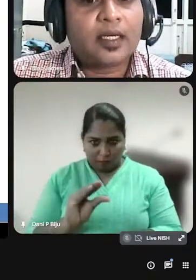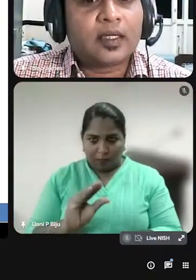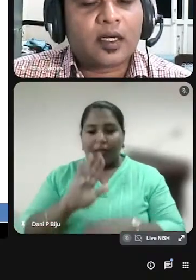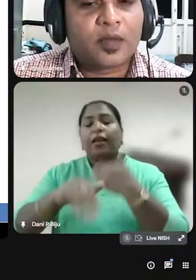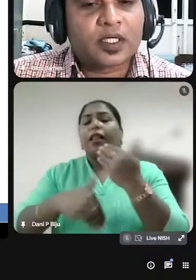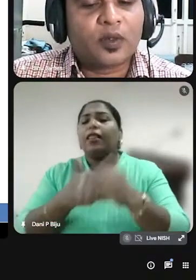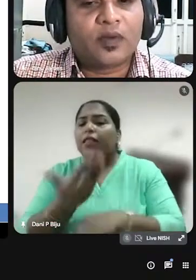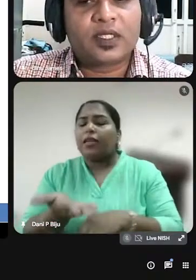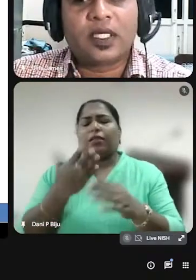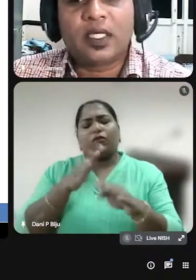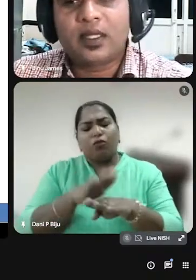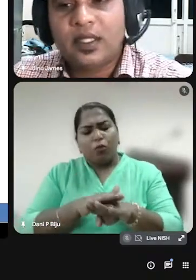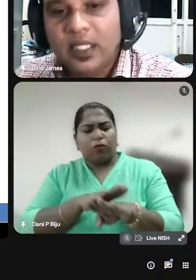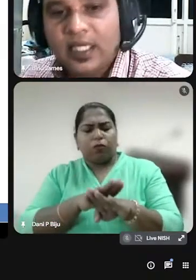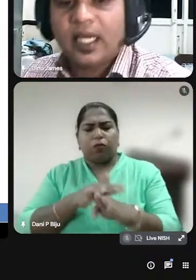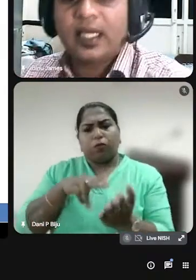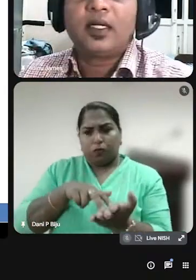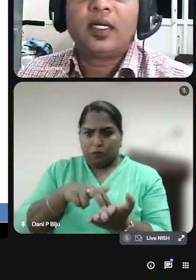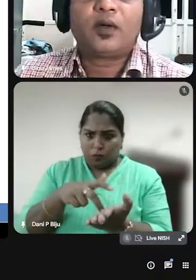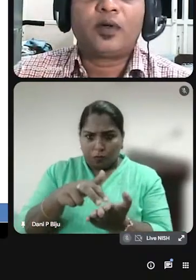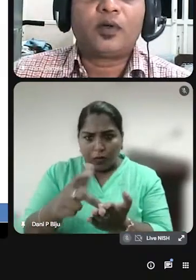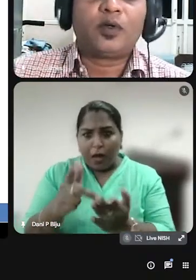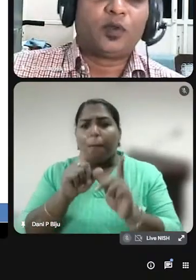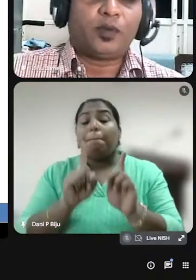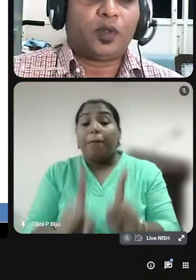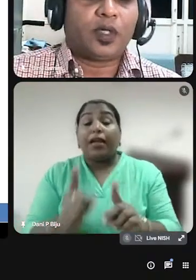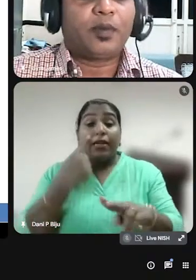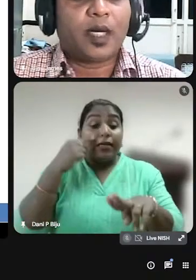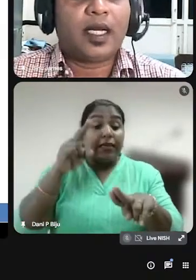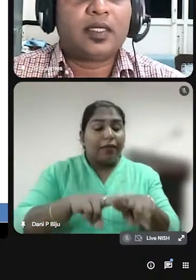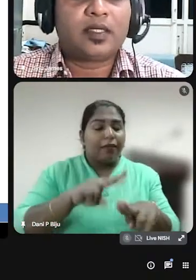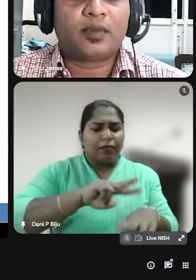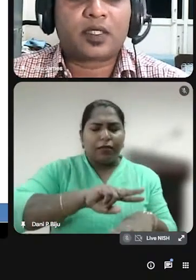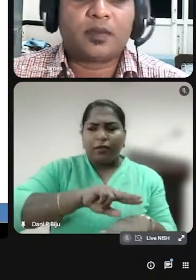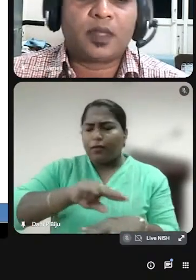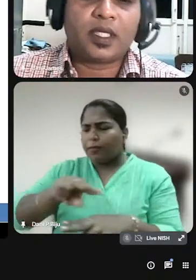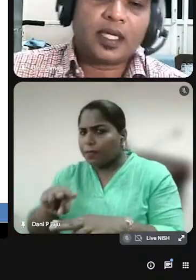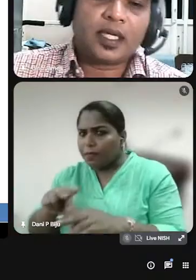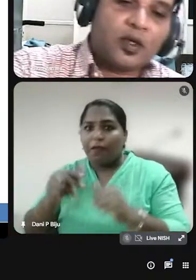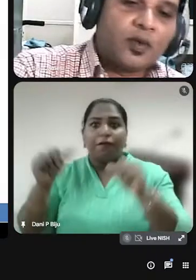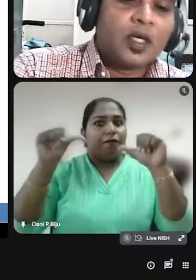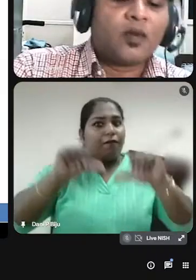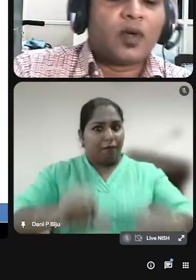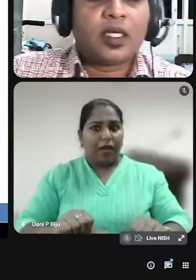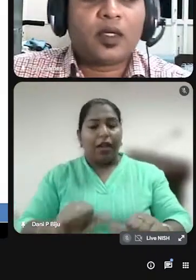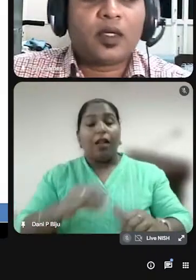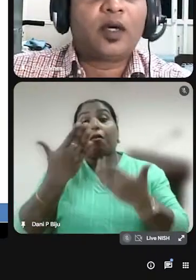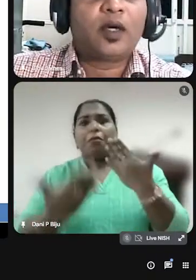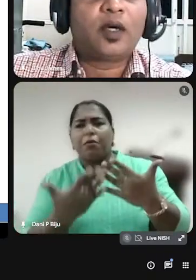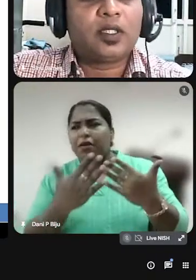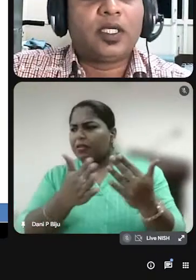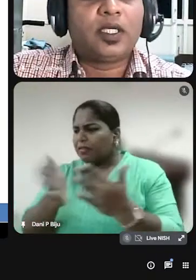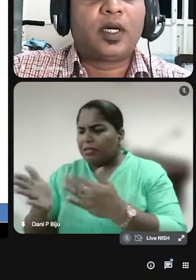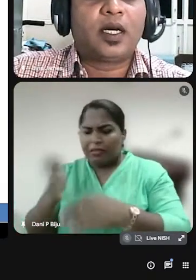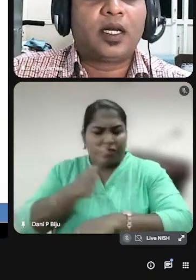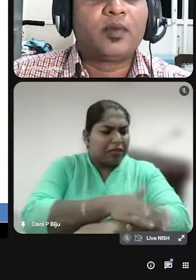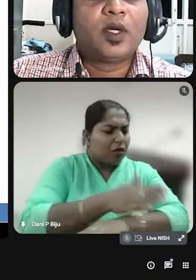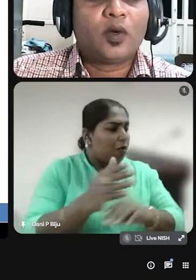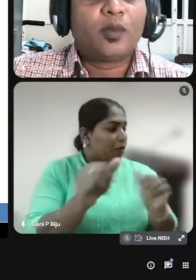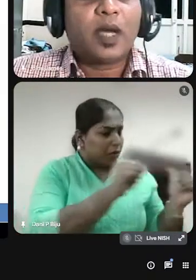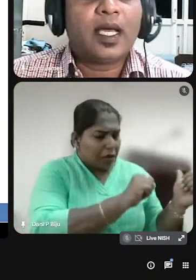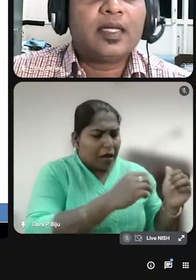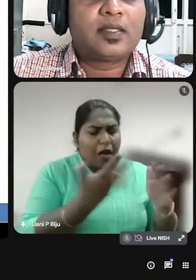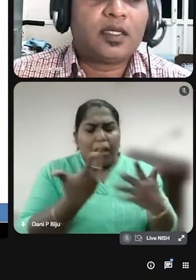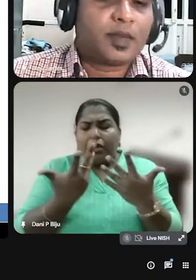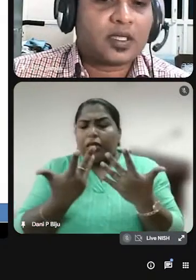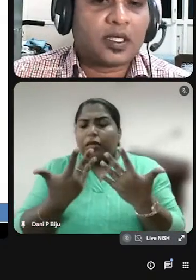പതുക്കെ ആണെങ്കിലും നടക്കും, പക്ഷെ ഒരു വശത്തേക്ക് തിരിയാൻ ഒരു ബുദ്ധിമുട്ട് വരും. അപ്പൊ ബാലൻസിന്റെ പ്രശ്നം, അത് ഇടത്തേക്കോ വലത്തേക്കോ എങ്ങോട്ട് തിരിയുമ്പോഴാണെങ്കിലും